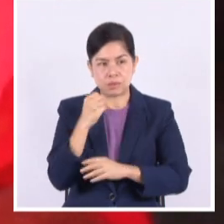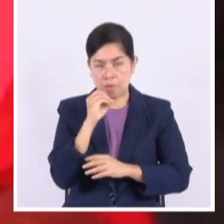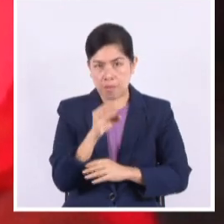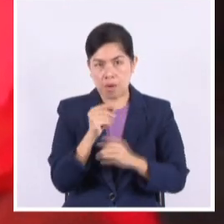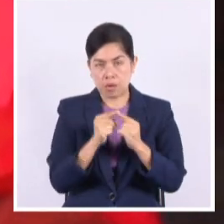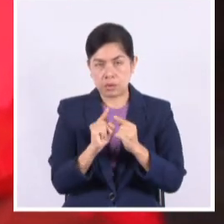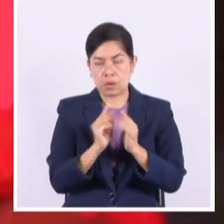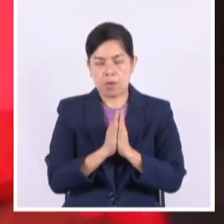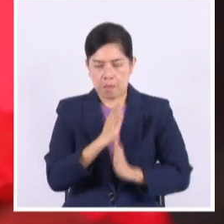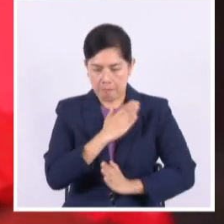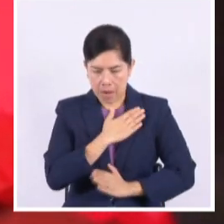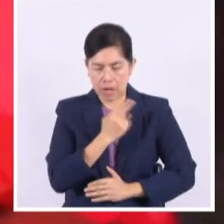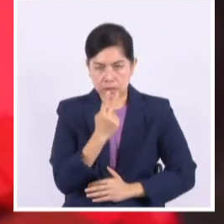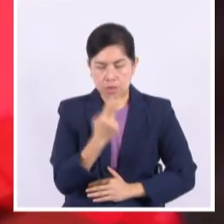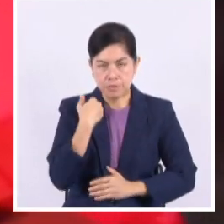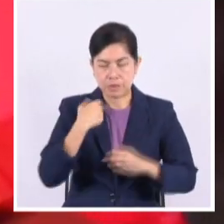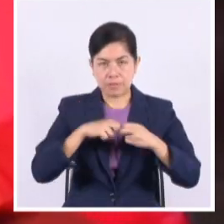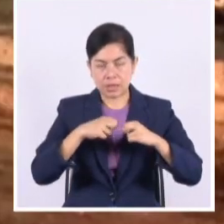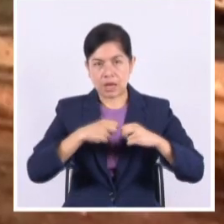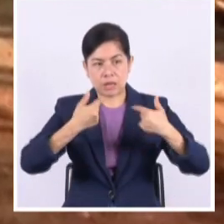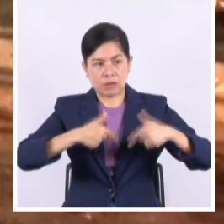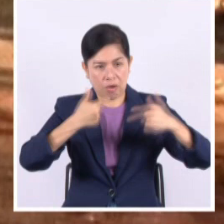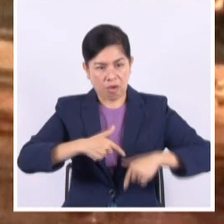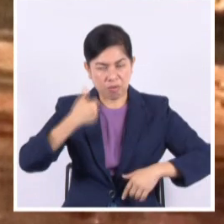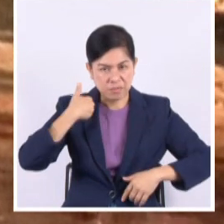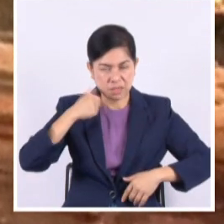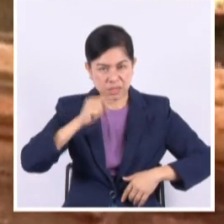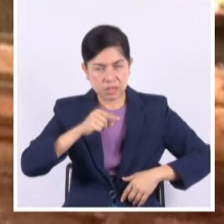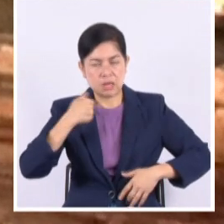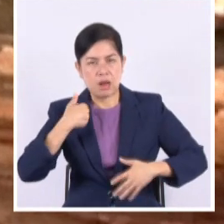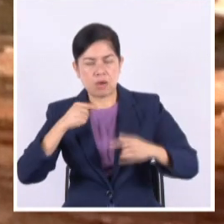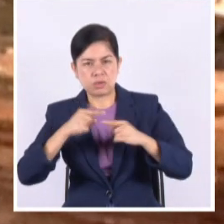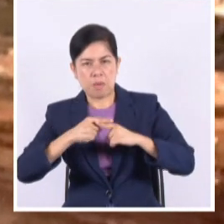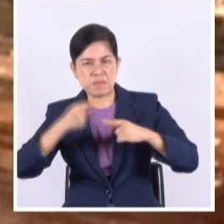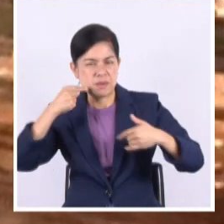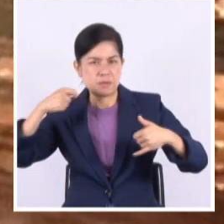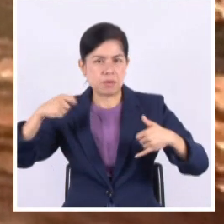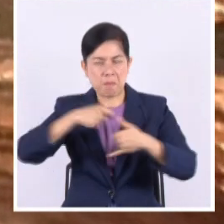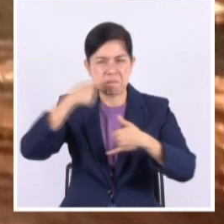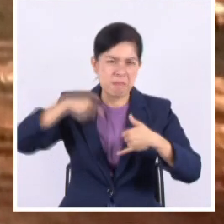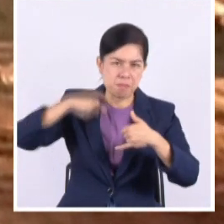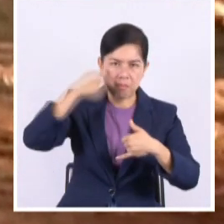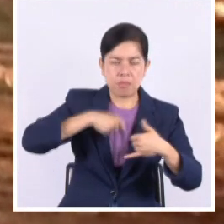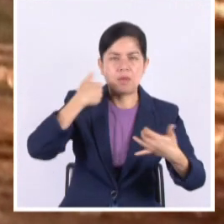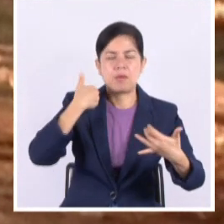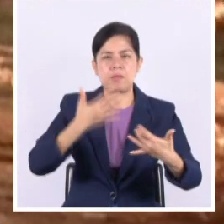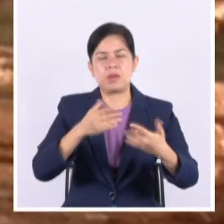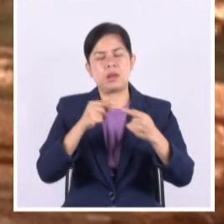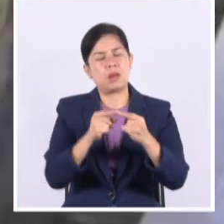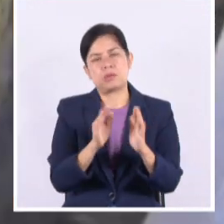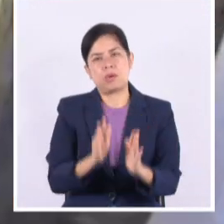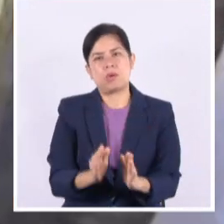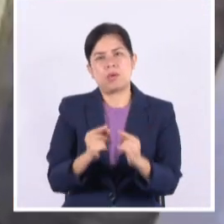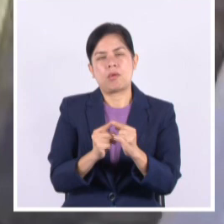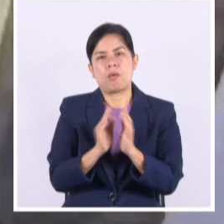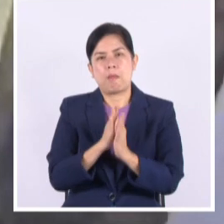ะกันมีการนำมีดโกนมาทำร้ายอีกฝ่ายใช้จอบฟาดไปที่หน้าทั้งคู่ได้รับบาดเจ็บนะคะก็ปฐมพยาบาลนำตัวส่งโรง